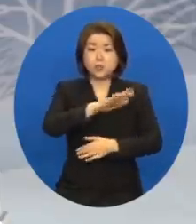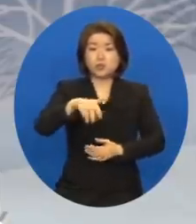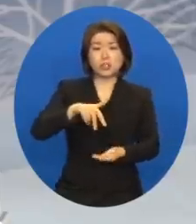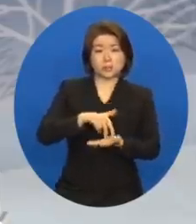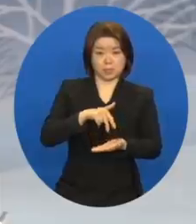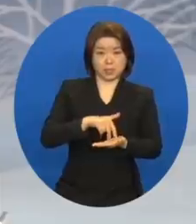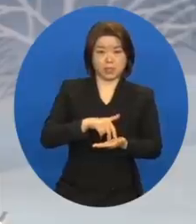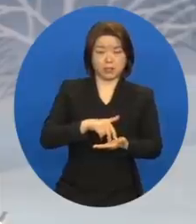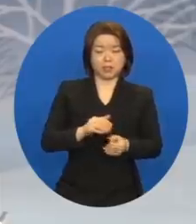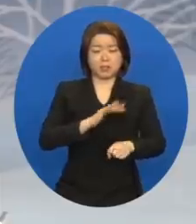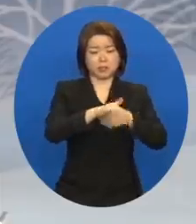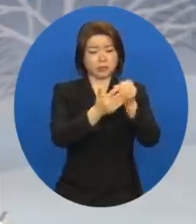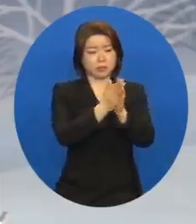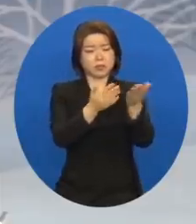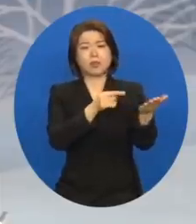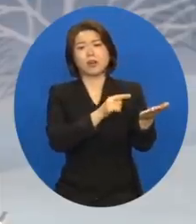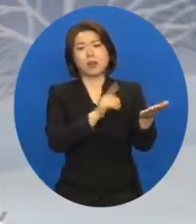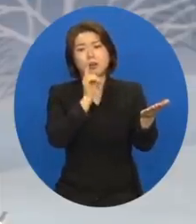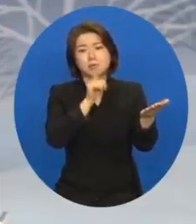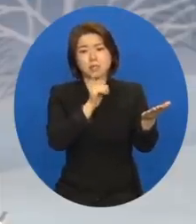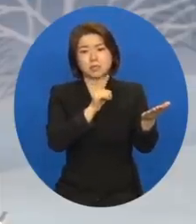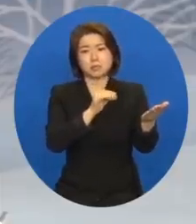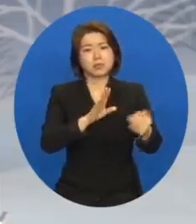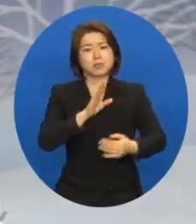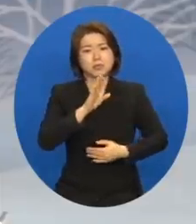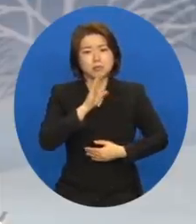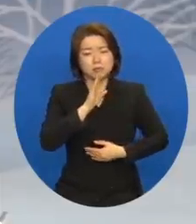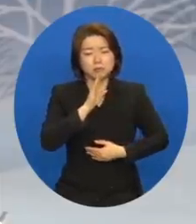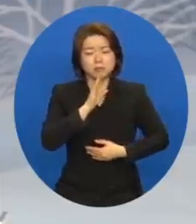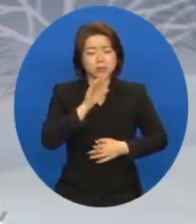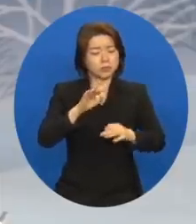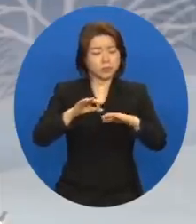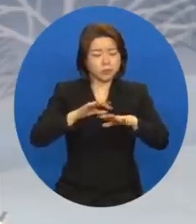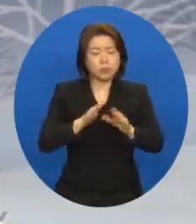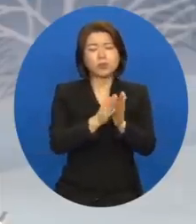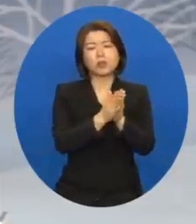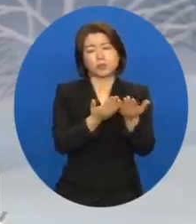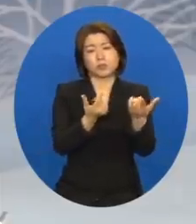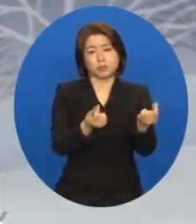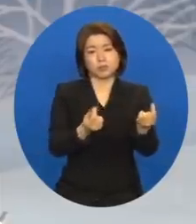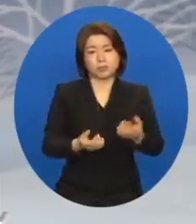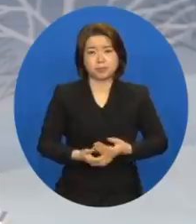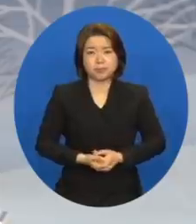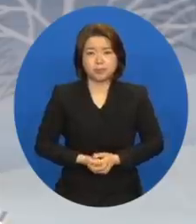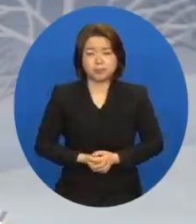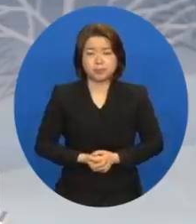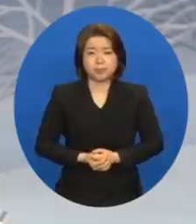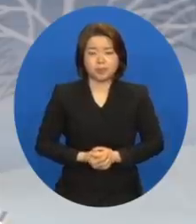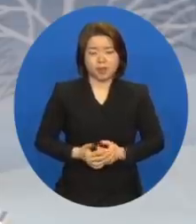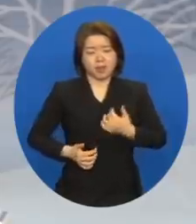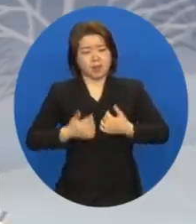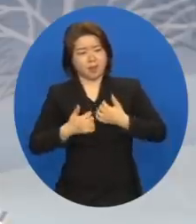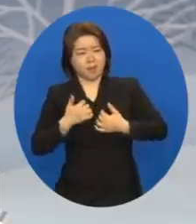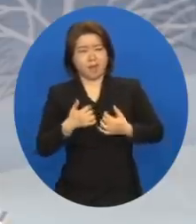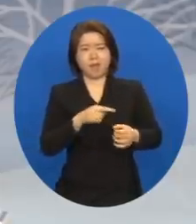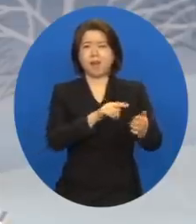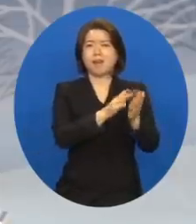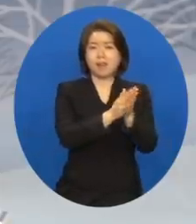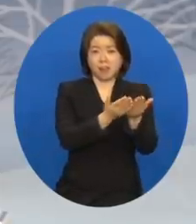성도들에게는 성경 말씀은 이건 정말 너무나 놀라운 책입니다. 흥분이 되는